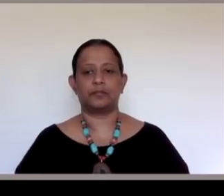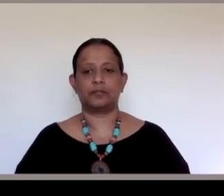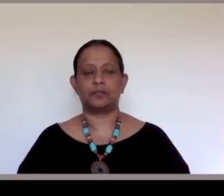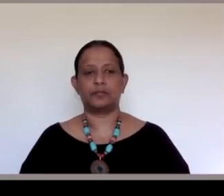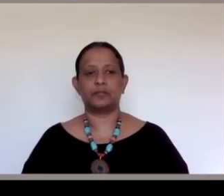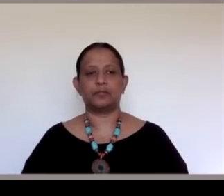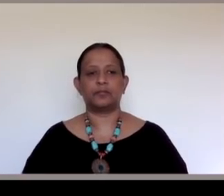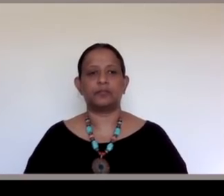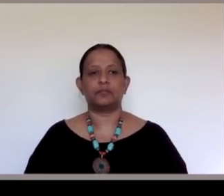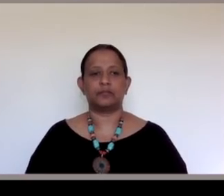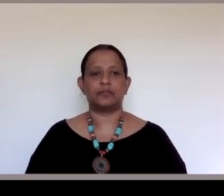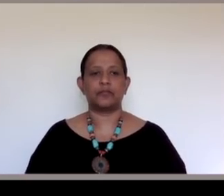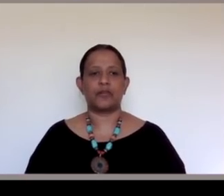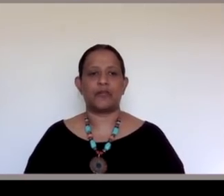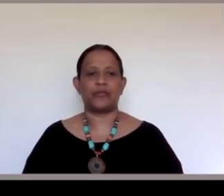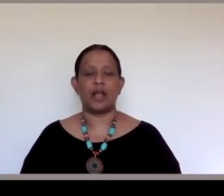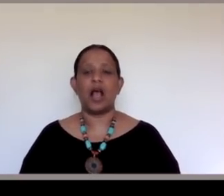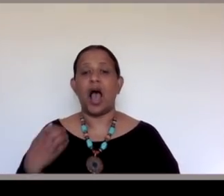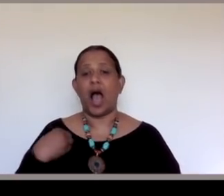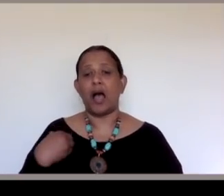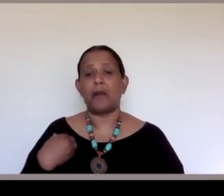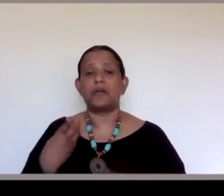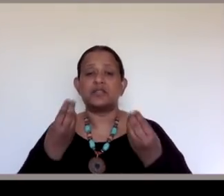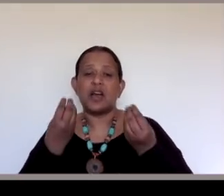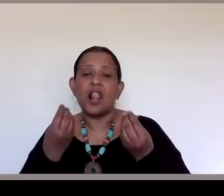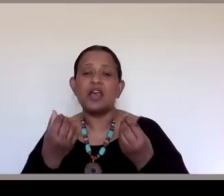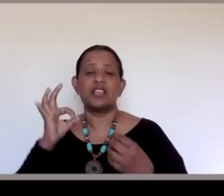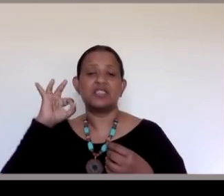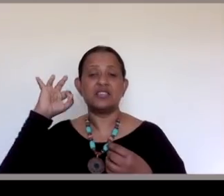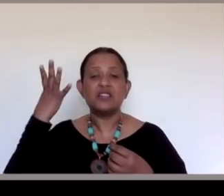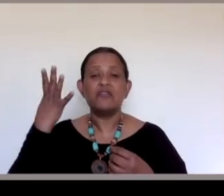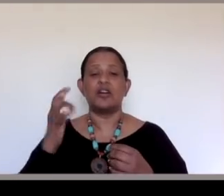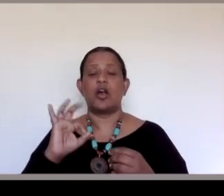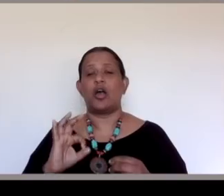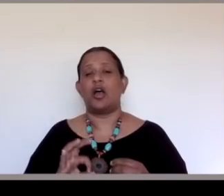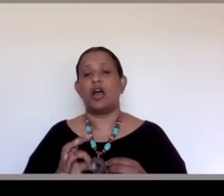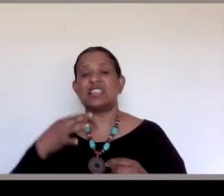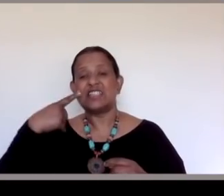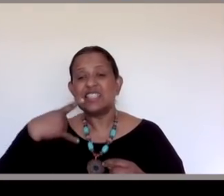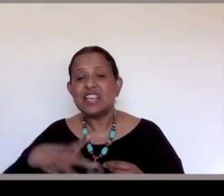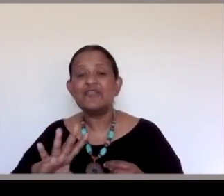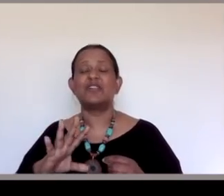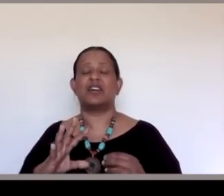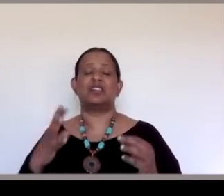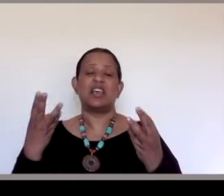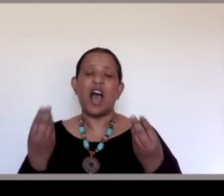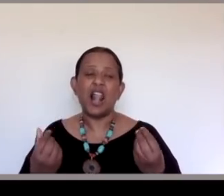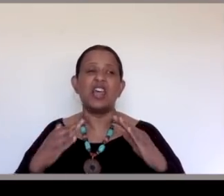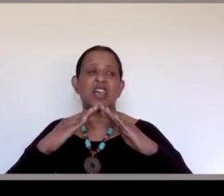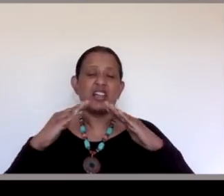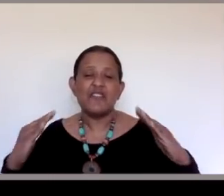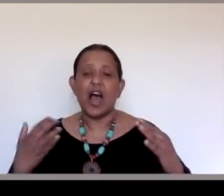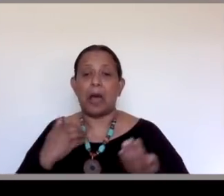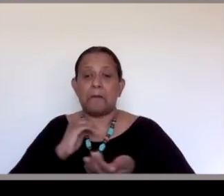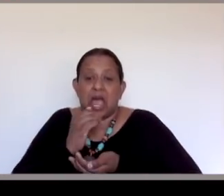2:7-8 சலமன் ராஜா மெஹம கியனவா சலமன் ராஜா இப்படி சொல்லுகிறார் ஓய பாதே இந்த வார்த்தையில் மட அத்தட்ட பாயட்ட